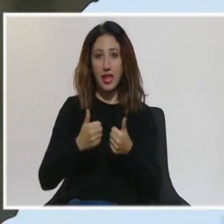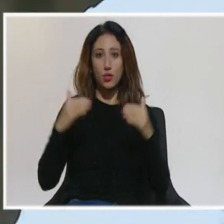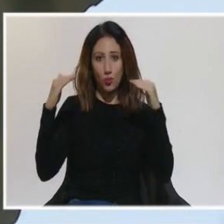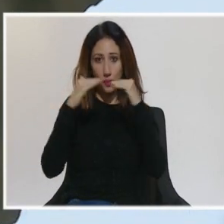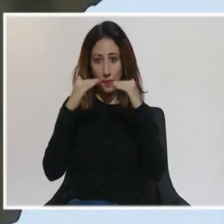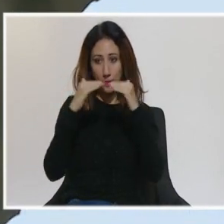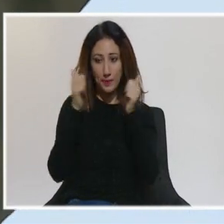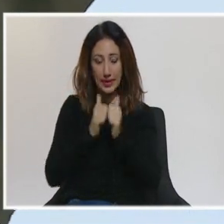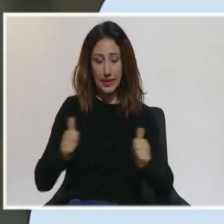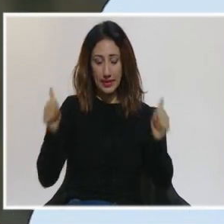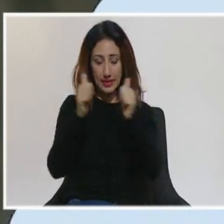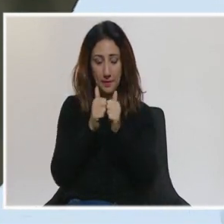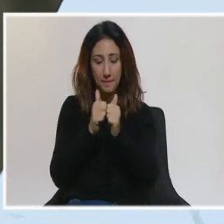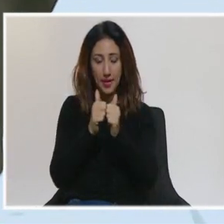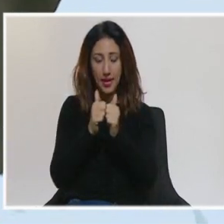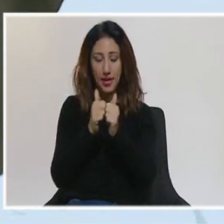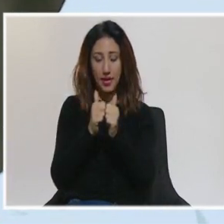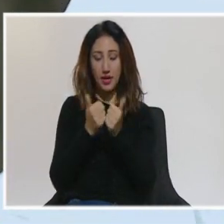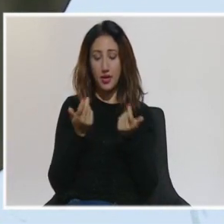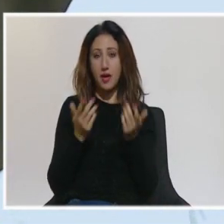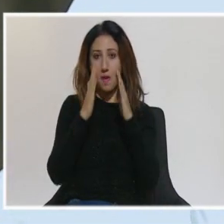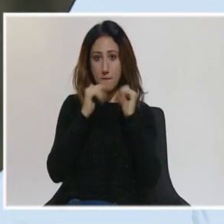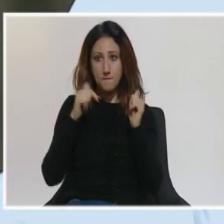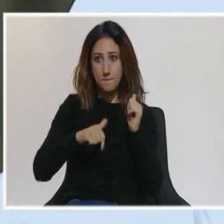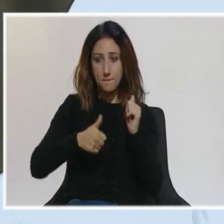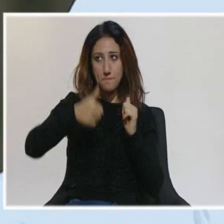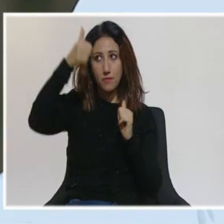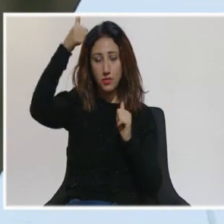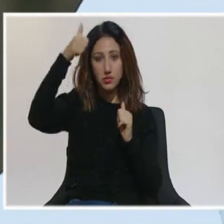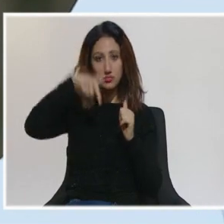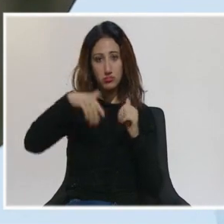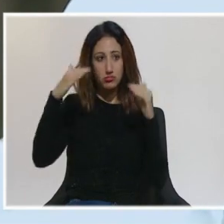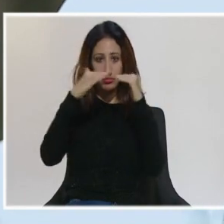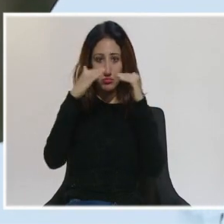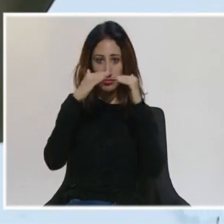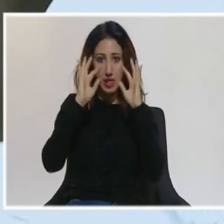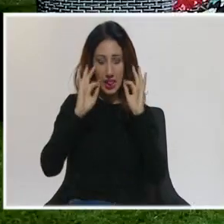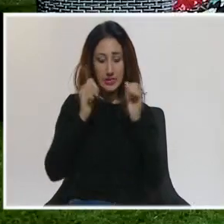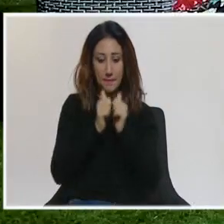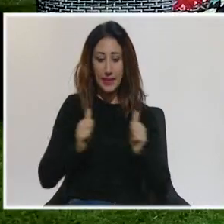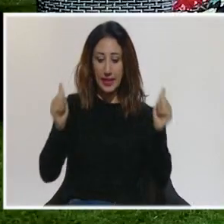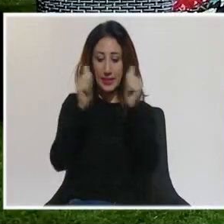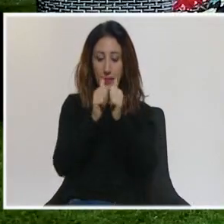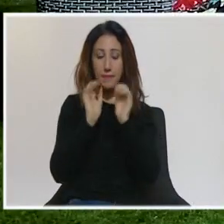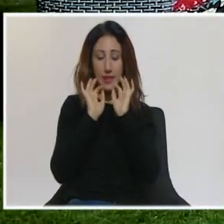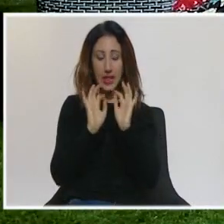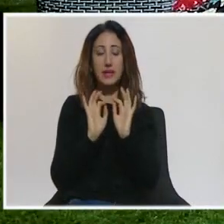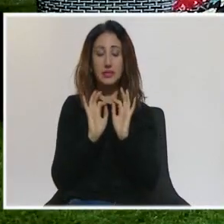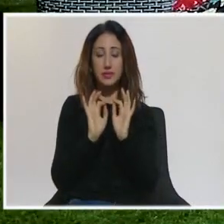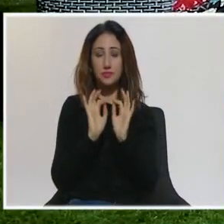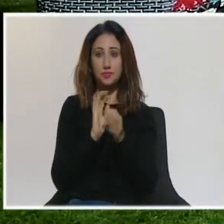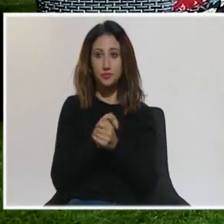الاجتماعي اللي على فكرة مصر من أعظم البلاد اللي صحيح. فيها تكافل اجتماعي. ده حقيقي. أنا واثق إن من أعظم البلاد اللي